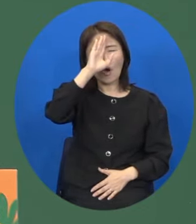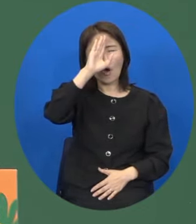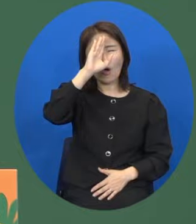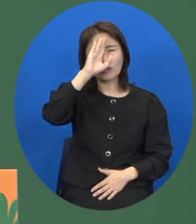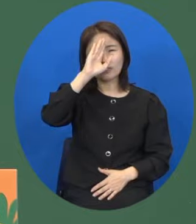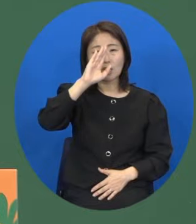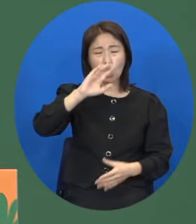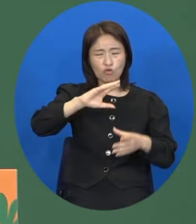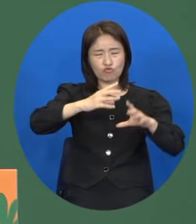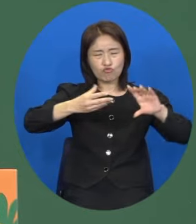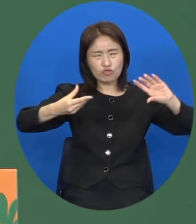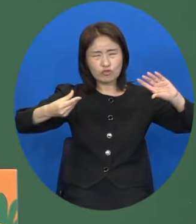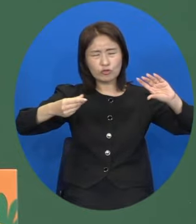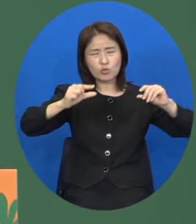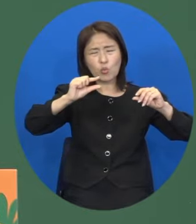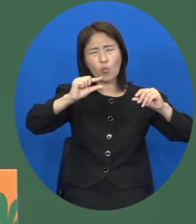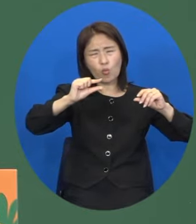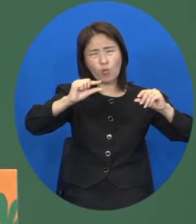매우 약합니다.